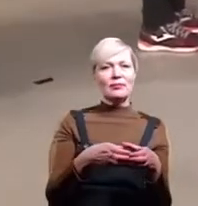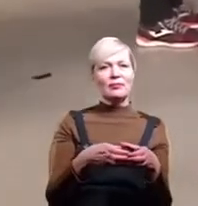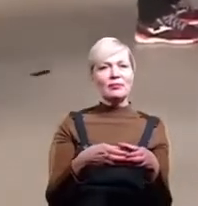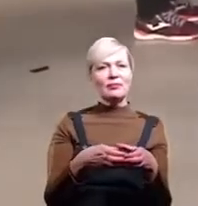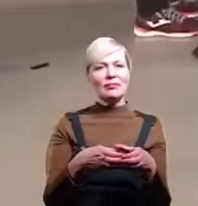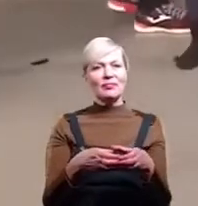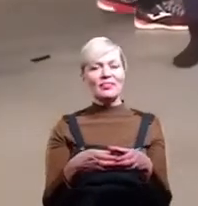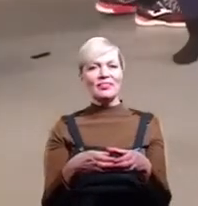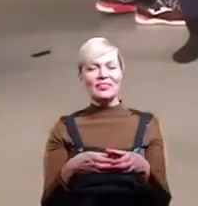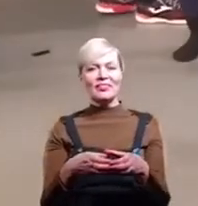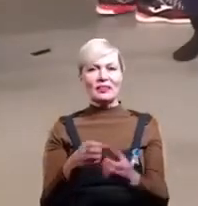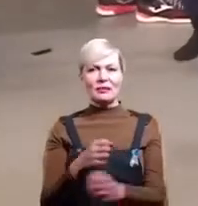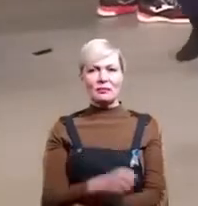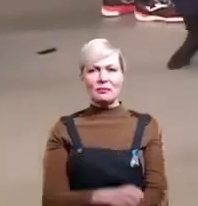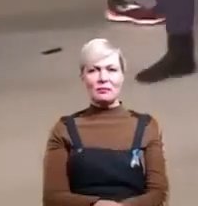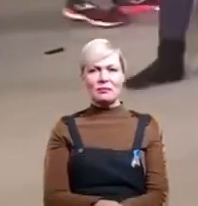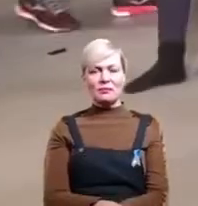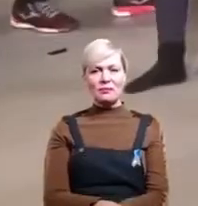Не-не, с этого.